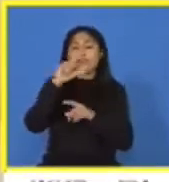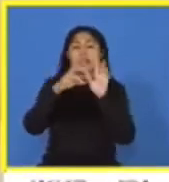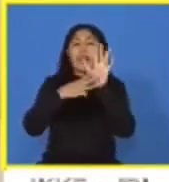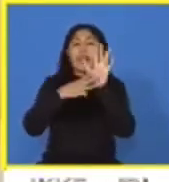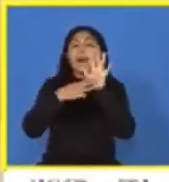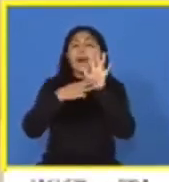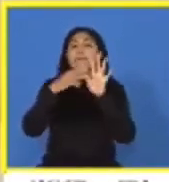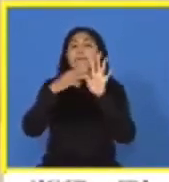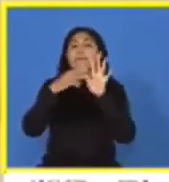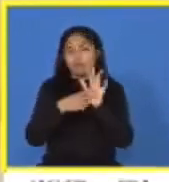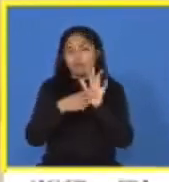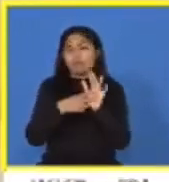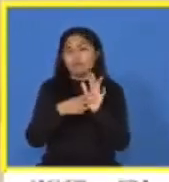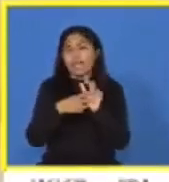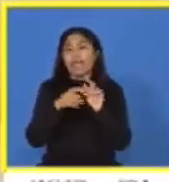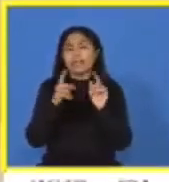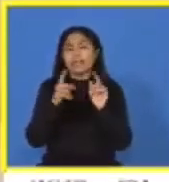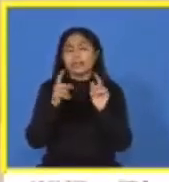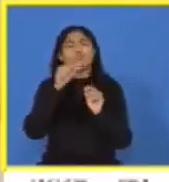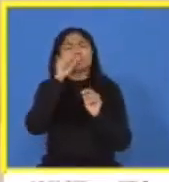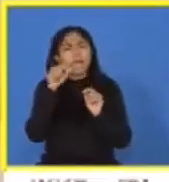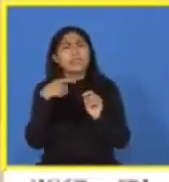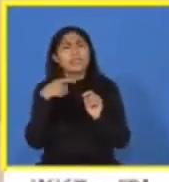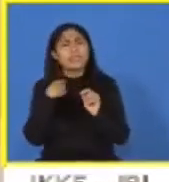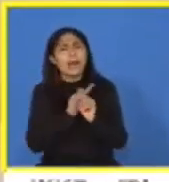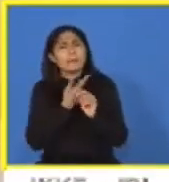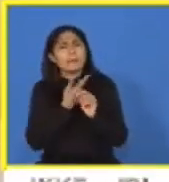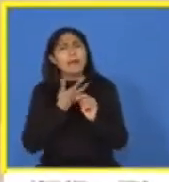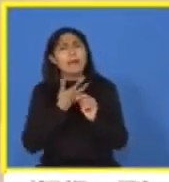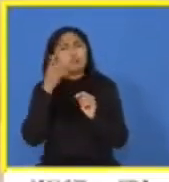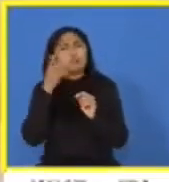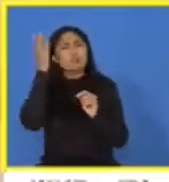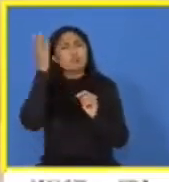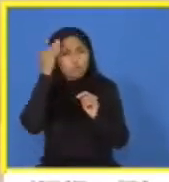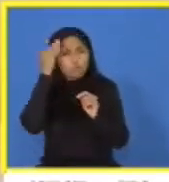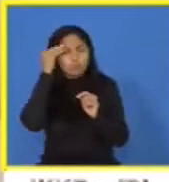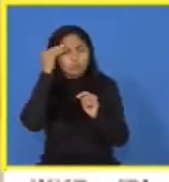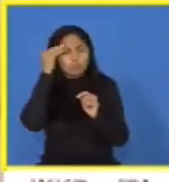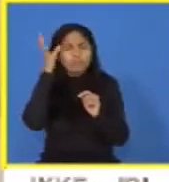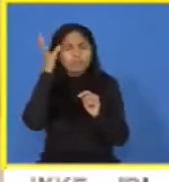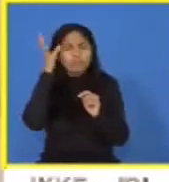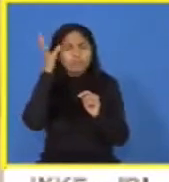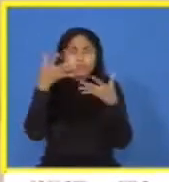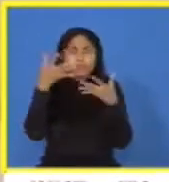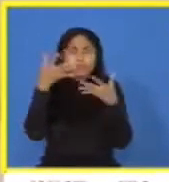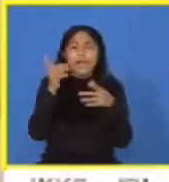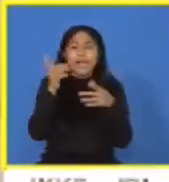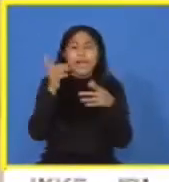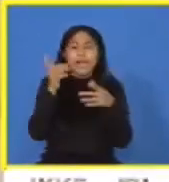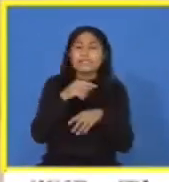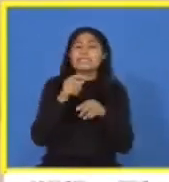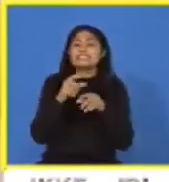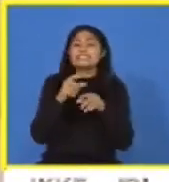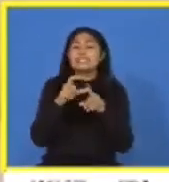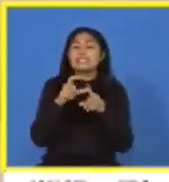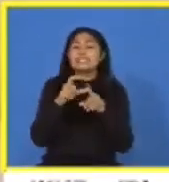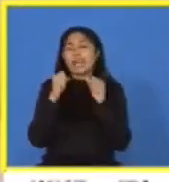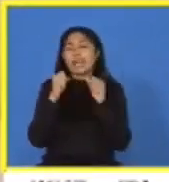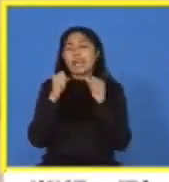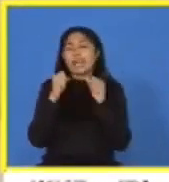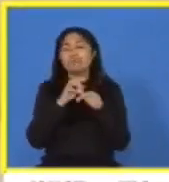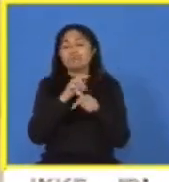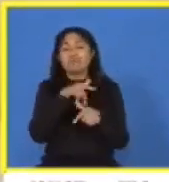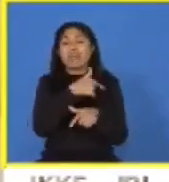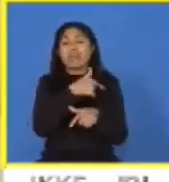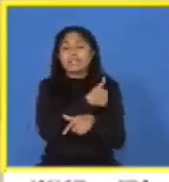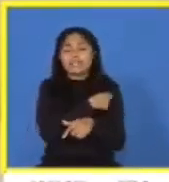kurang kita ingin mengetahui dari sisi dinas kesehatannya. Apakah secara vaksinasi, ini kan kita harapkan